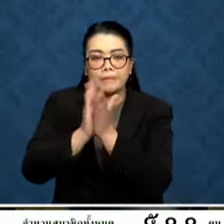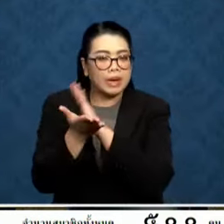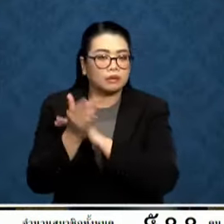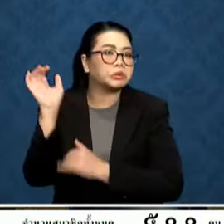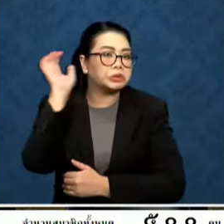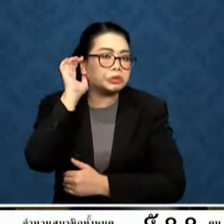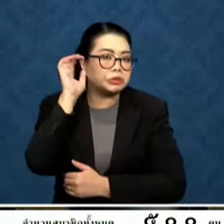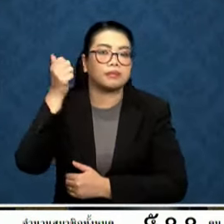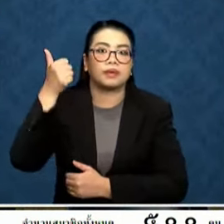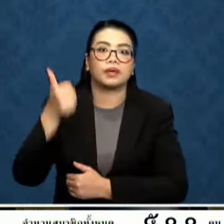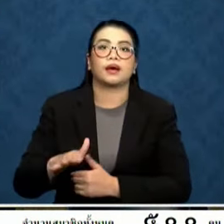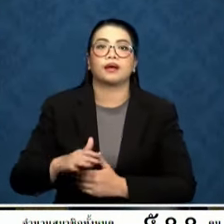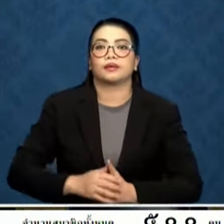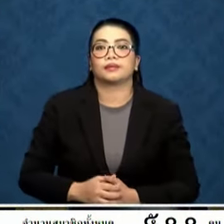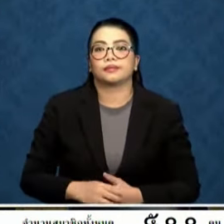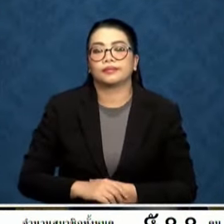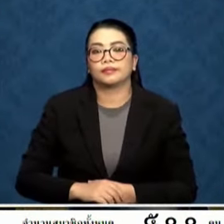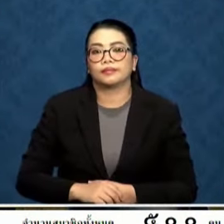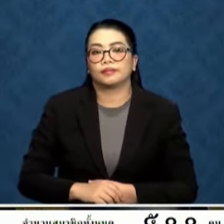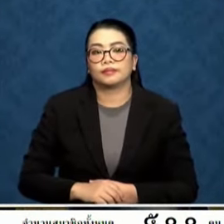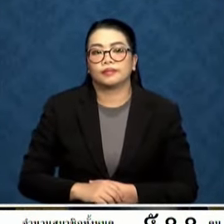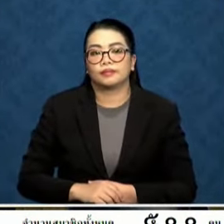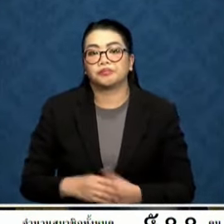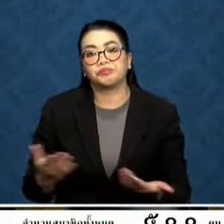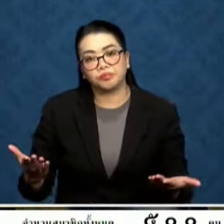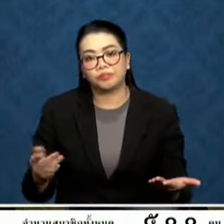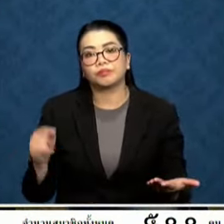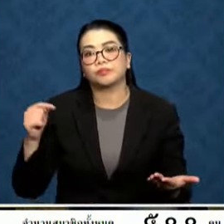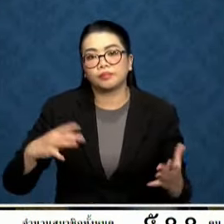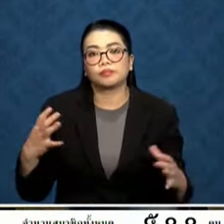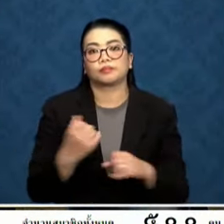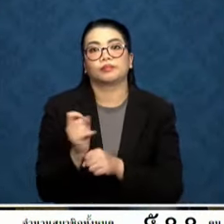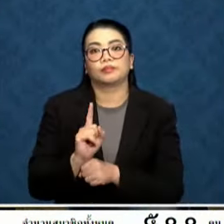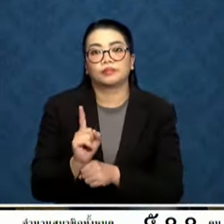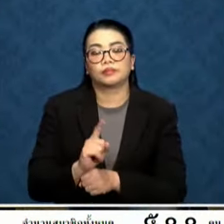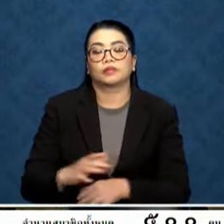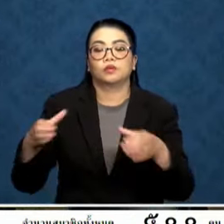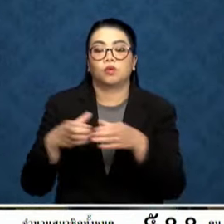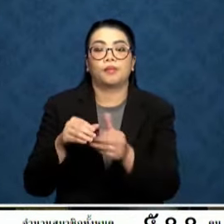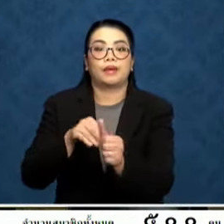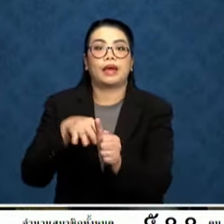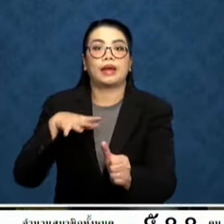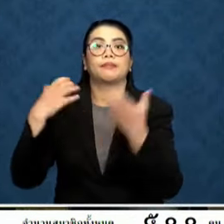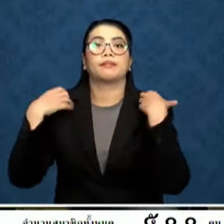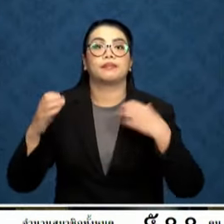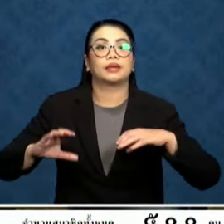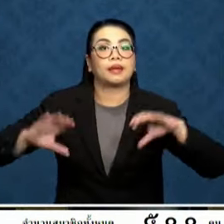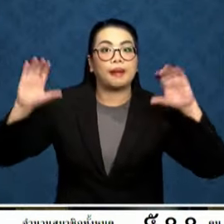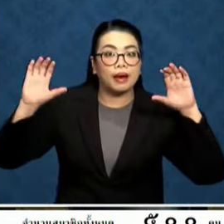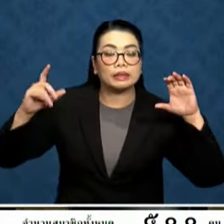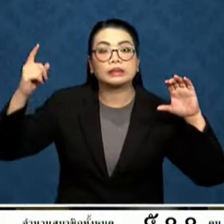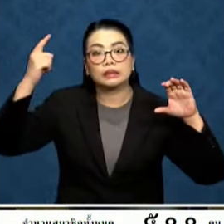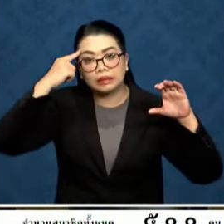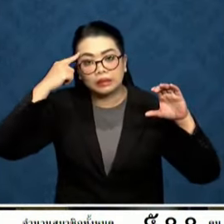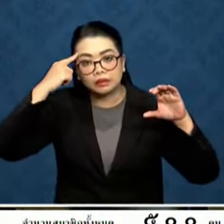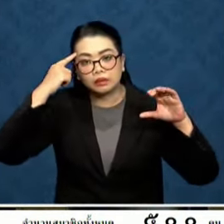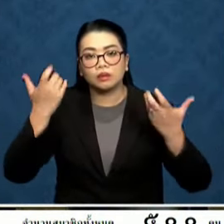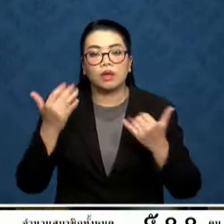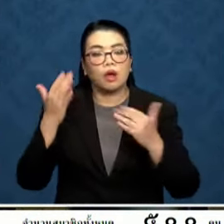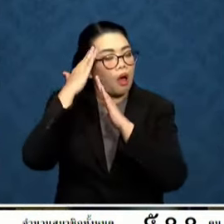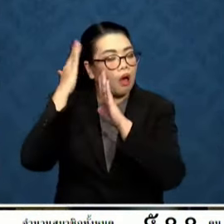ได้ดีขึ้นครับดังนั้นเมื่อเป็นแบบนี้พรรคแกนนำรัฐบาลจึงเหลือความ